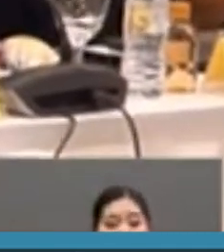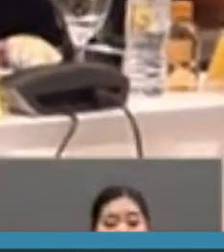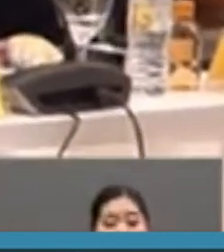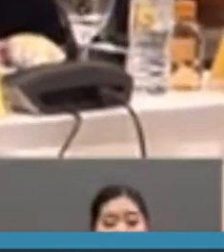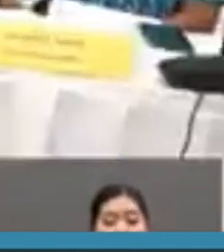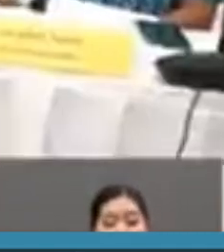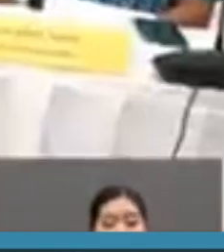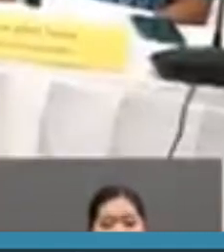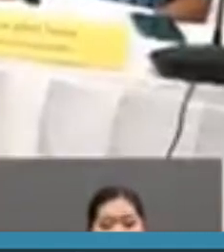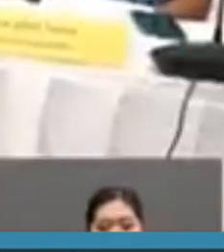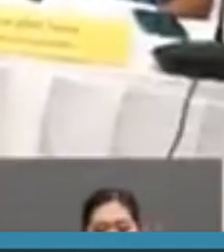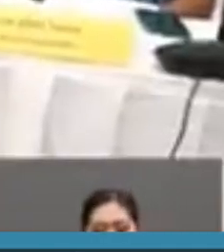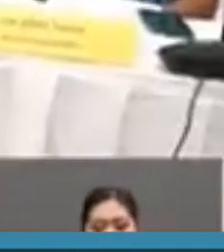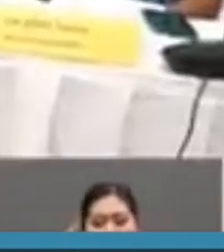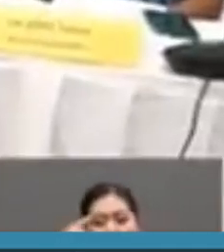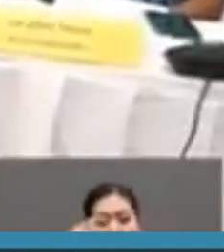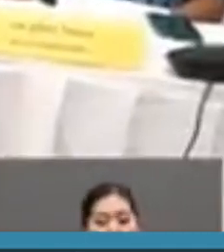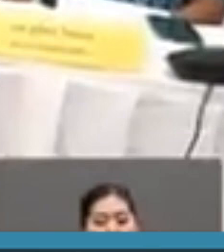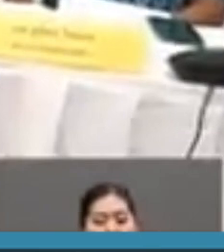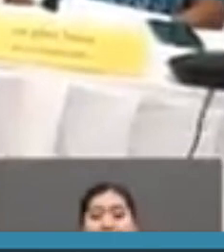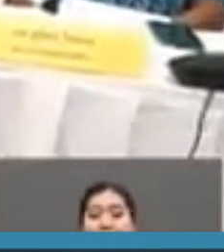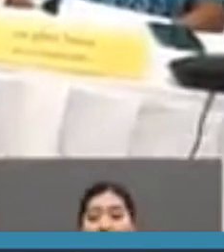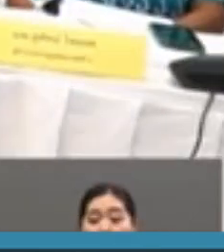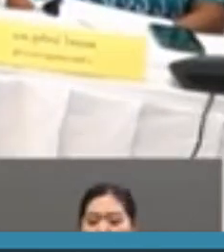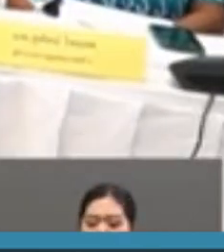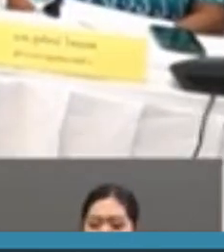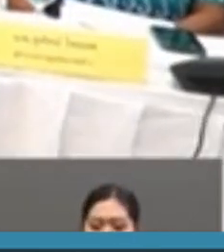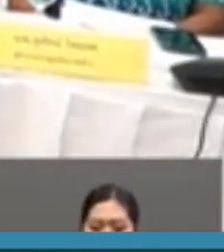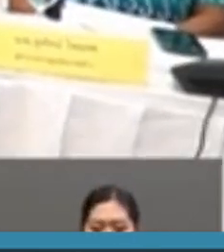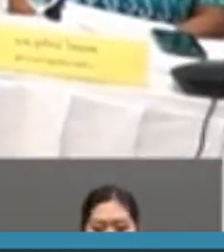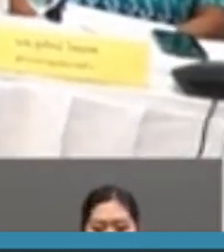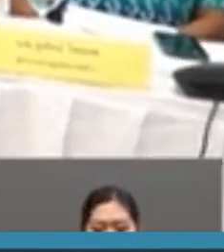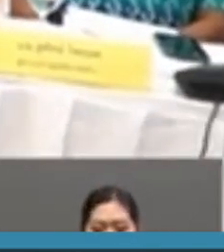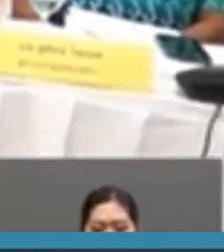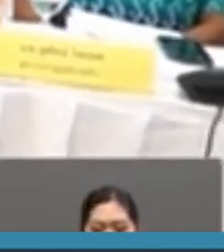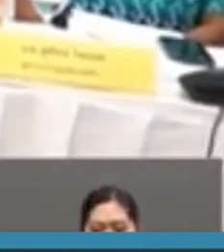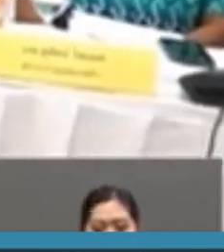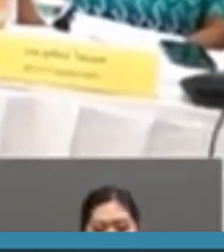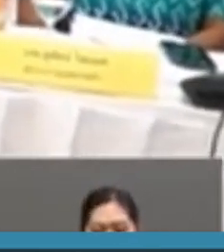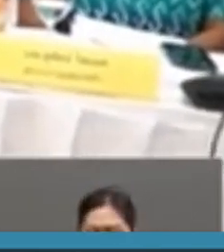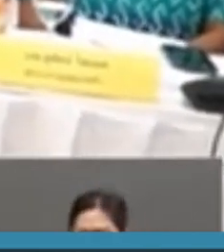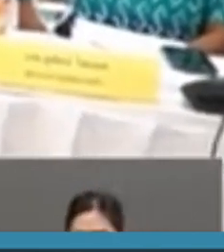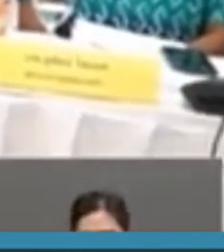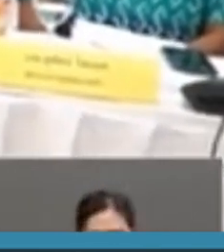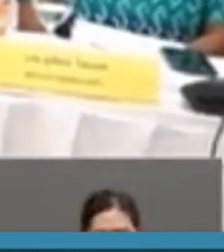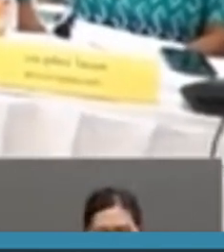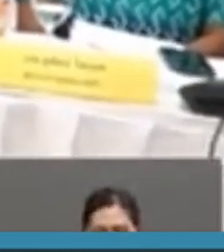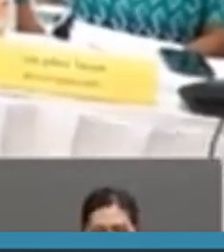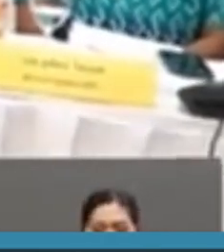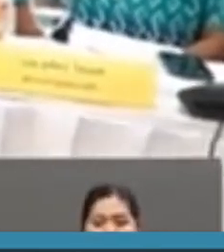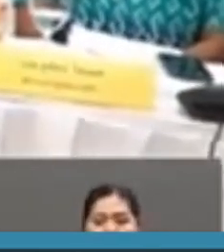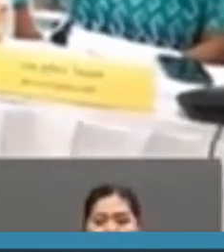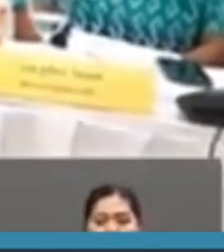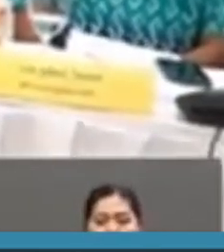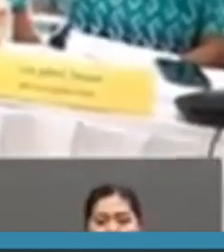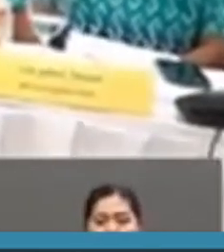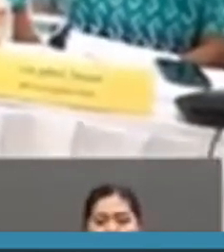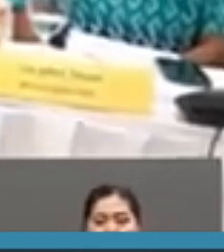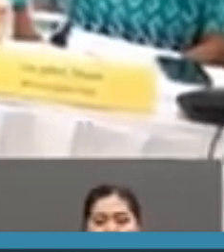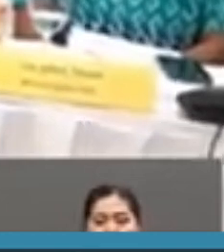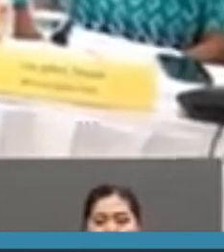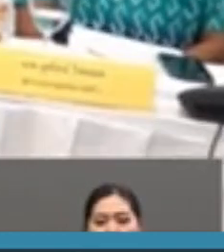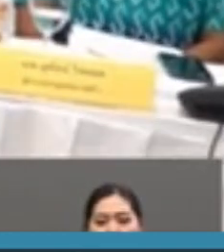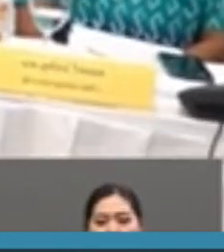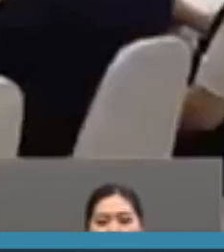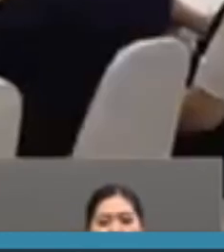ทษตามกฎหมายให้ได้ขณะที่หน่วยงานที่เกี่ยวข้องบูรณาการความร่วมมือเร่งตรวจวัดสารซีเซียม137ในบริเว